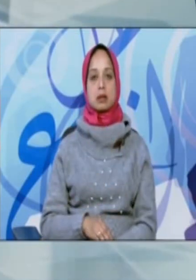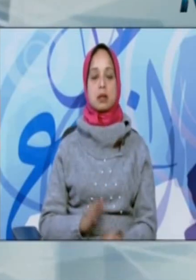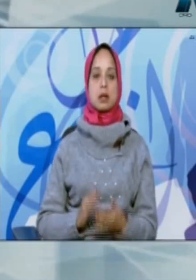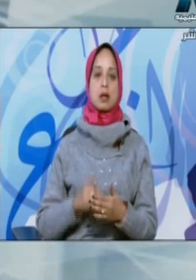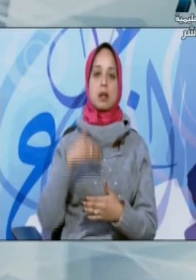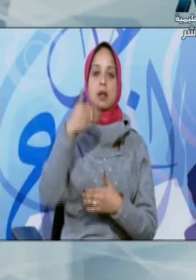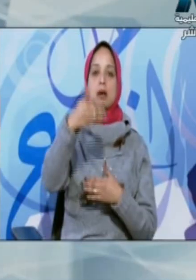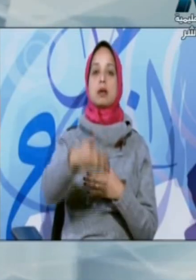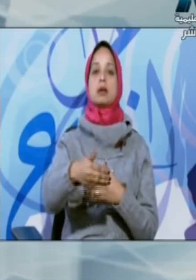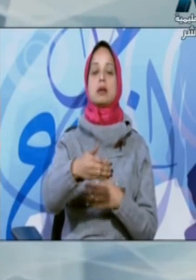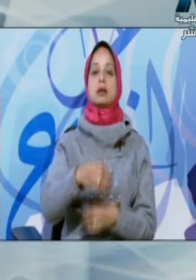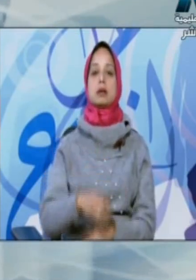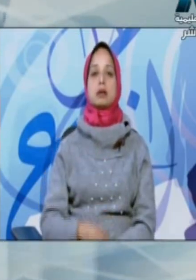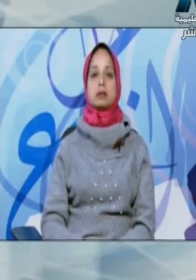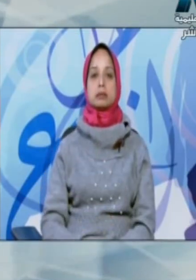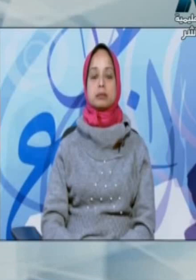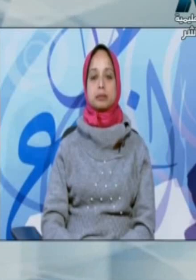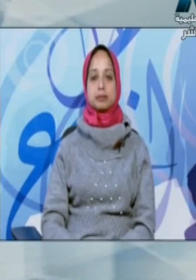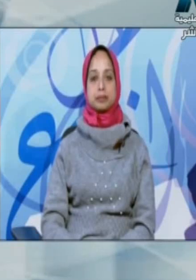الخارجية؟